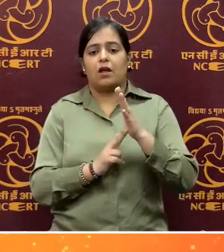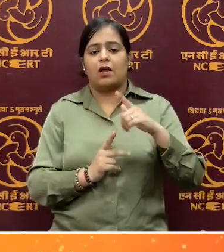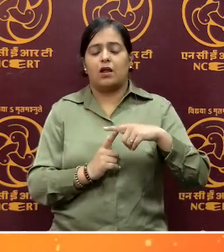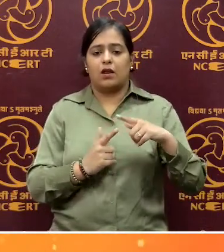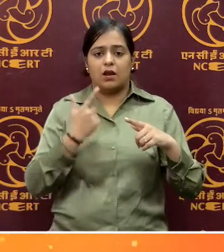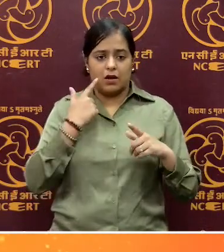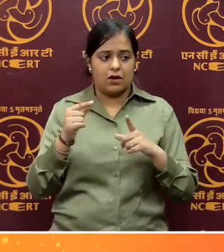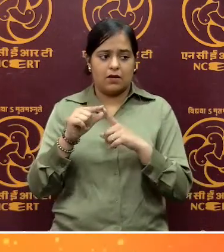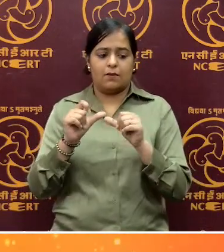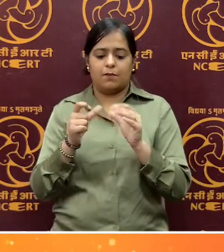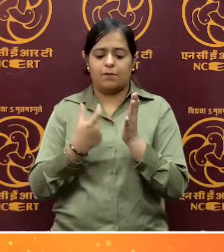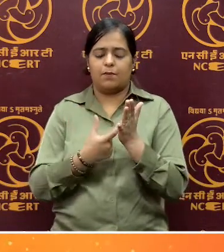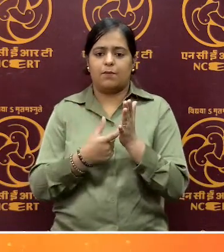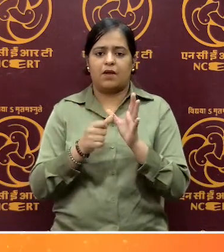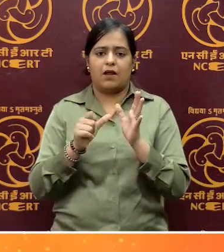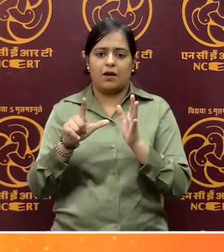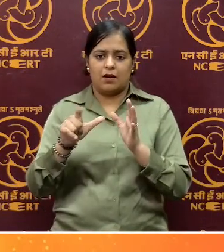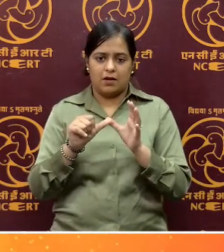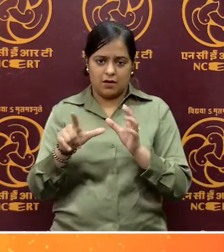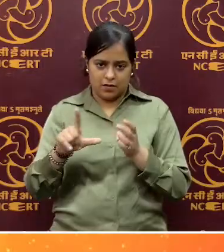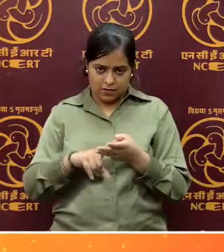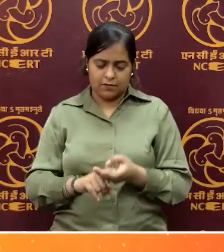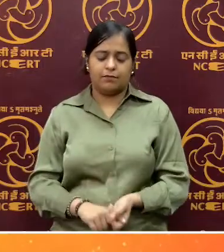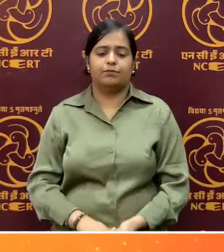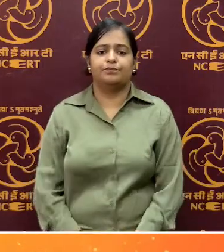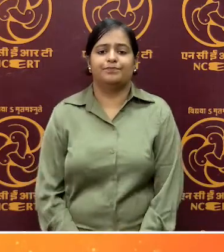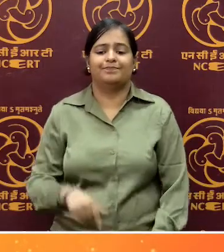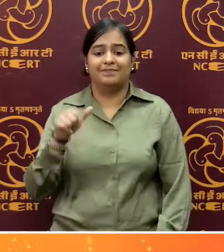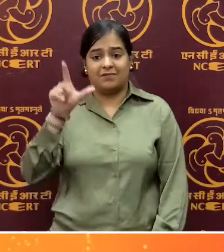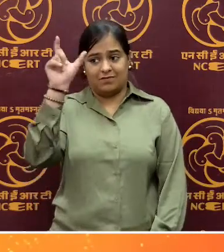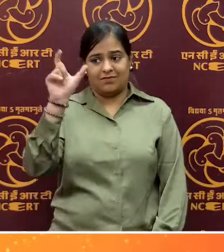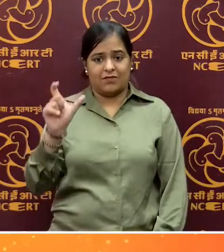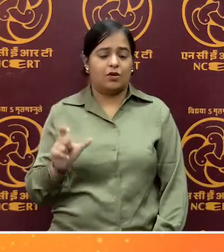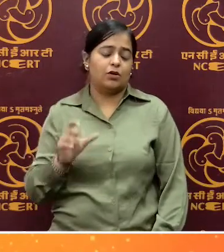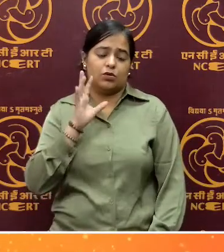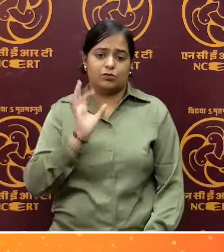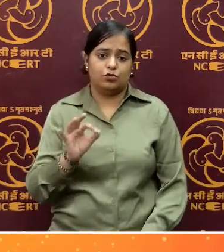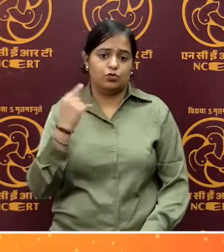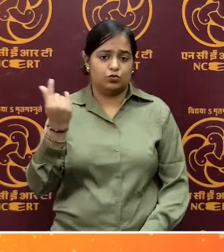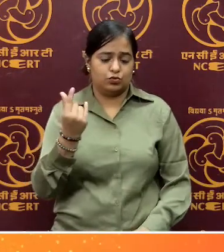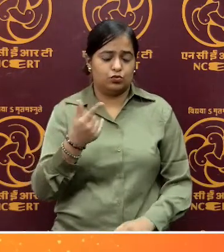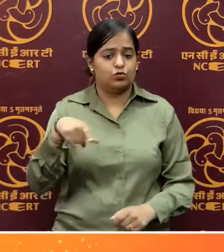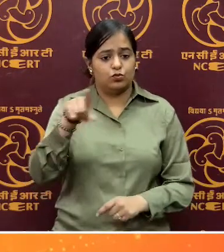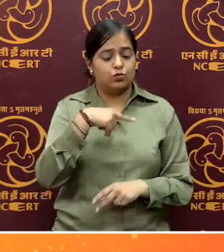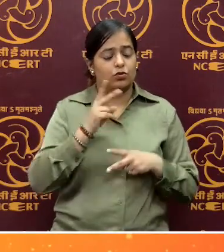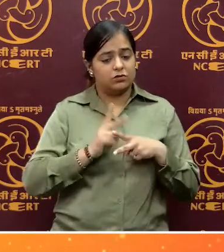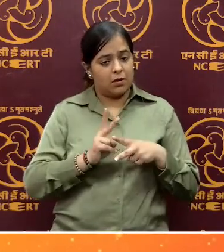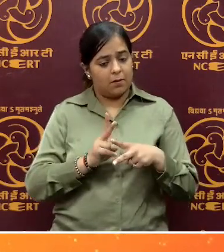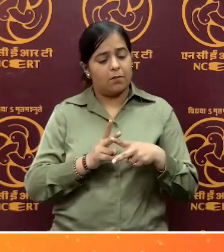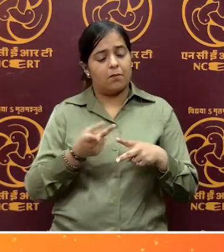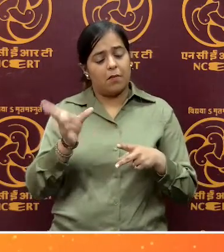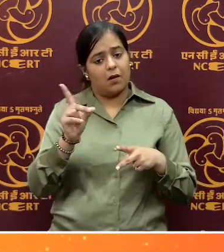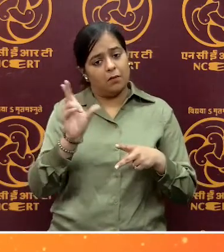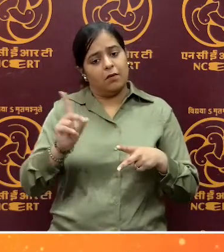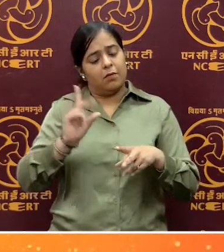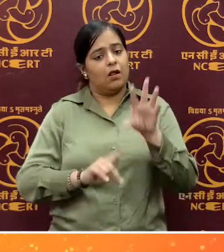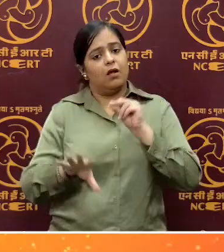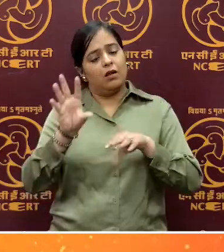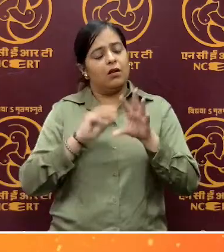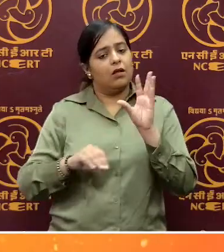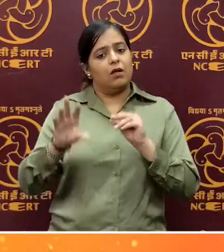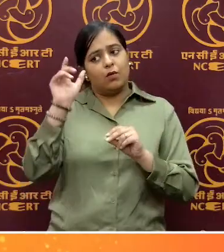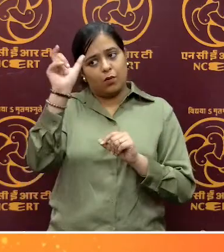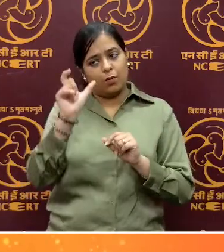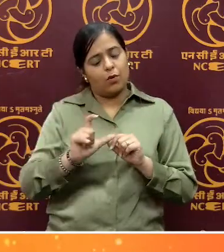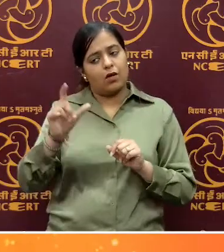as unlike vectors. So these terms you should be very familiar. So keep reading. आप लोग बार-बार इस terms को पढ़िए. You will remember